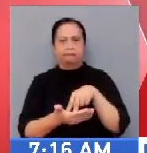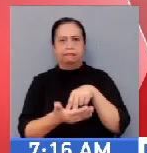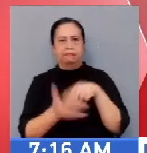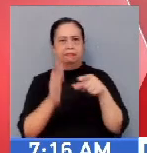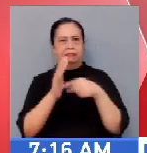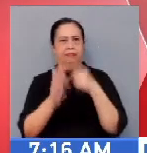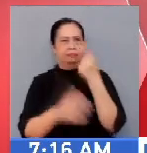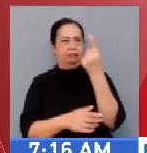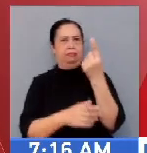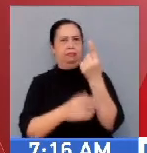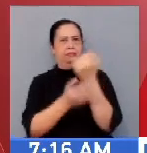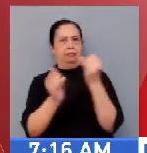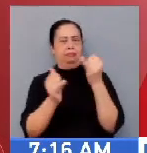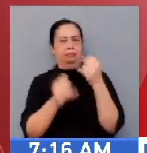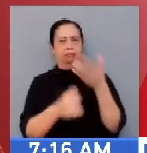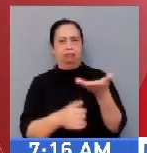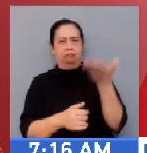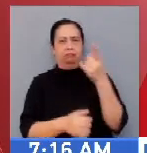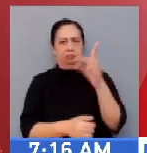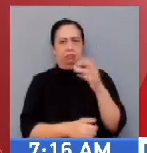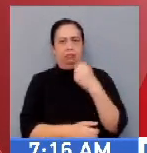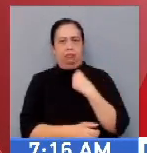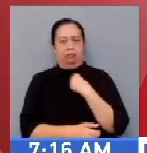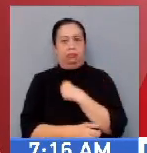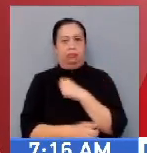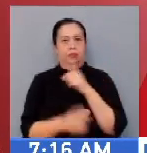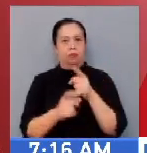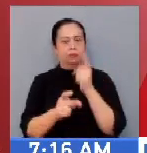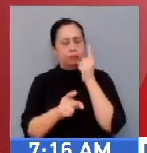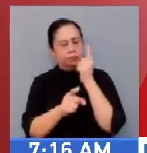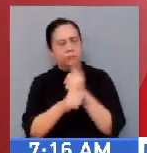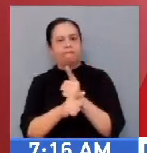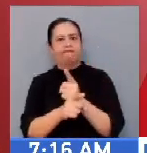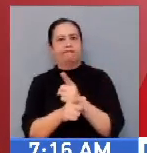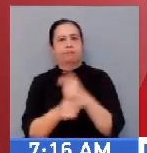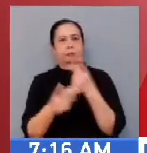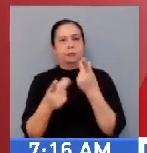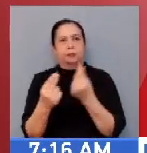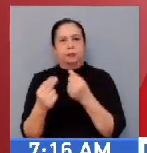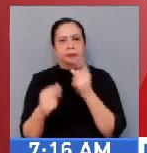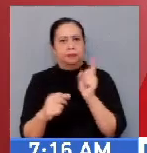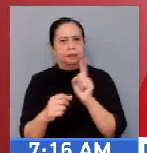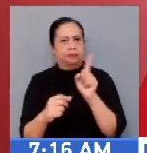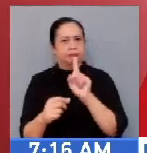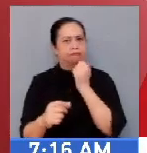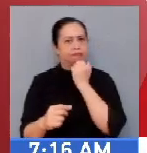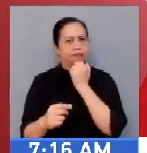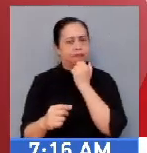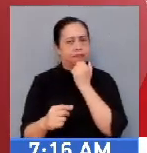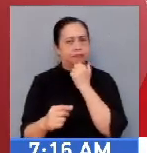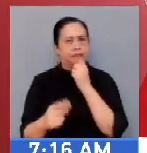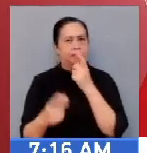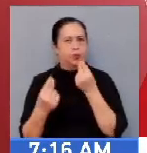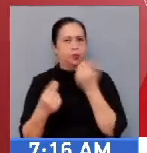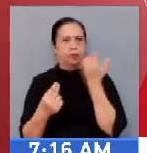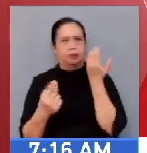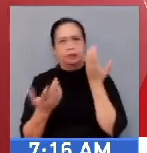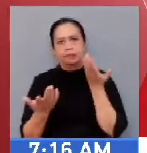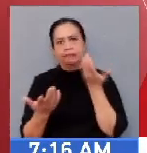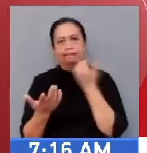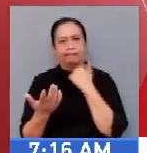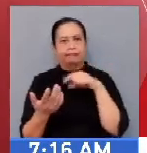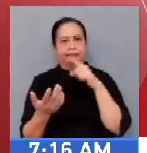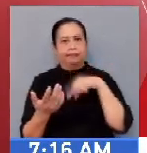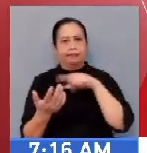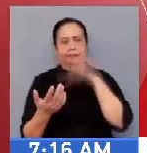na institusyon para iwasto at punuin ang anumang pagkakamali o pagkukulang sa ating gobyerno at